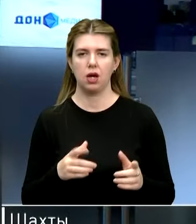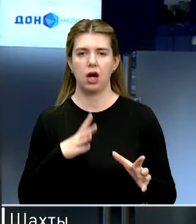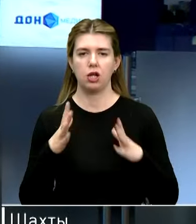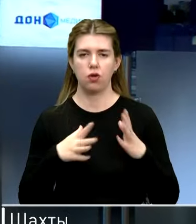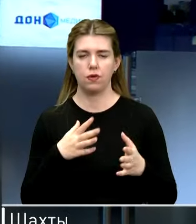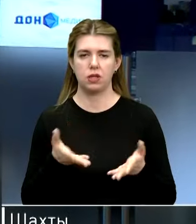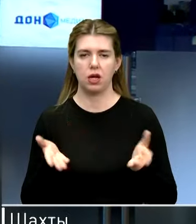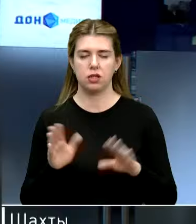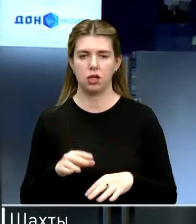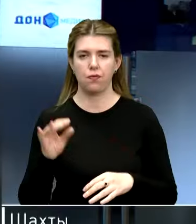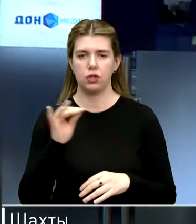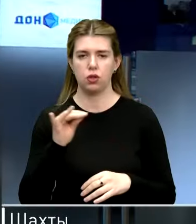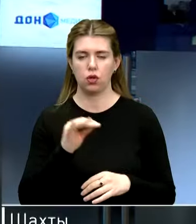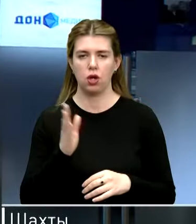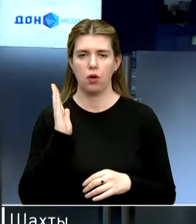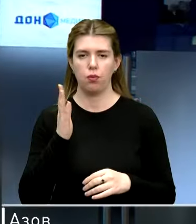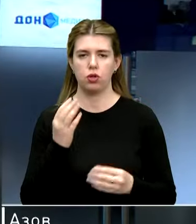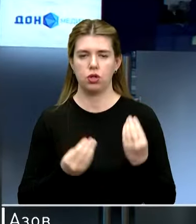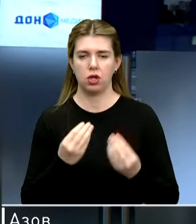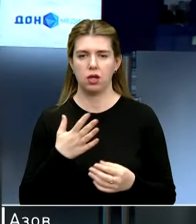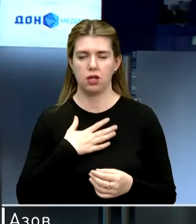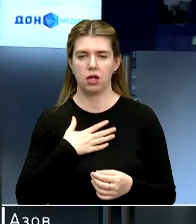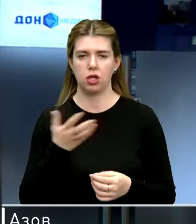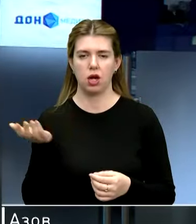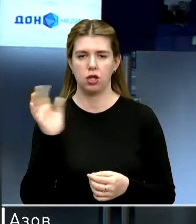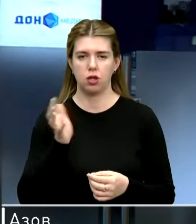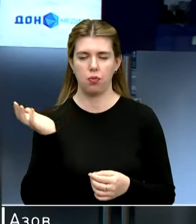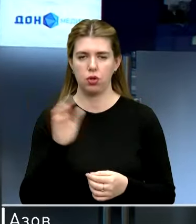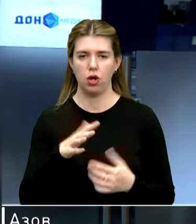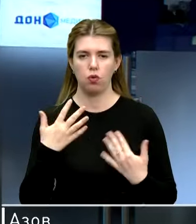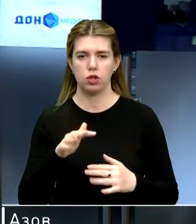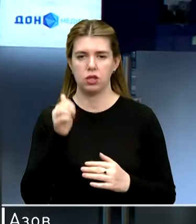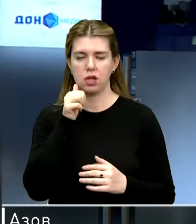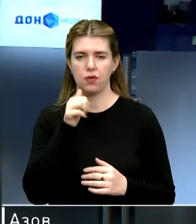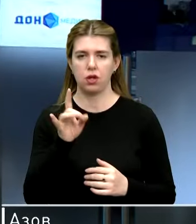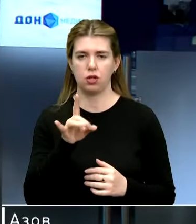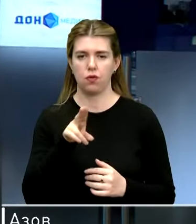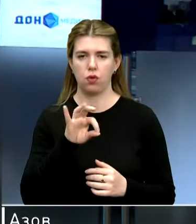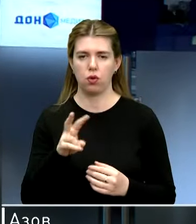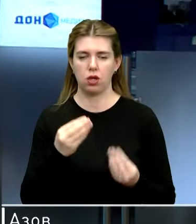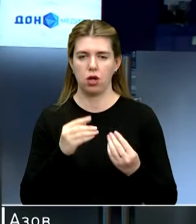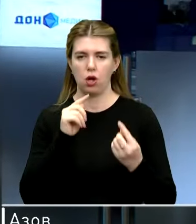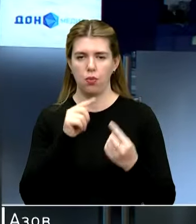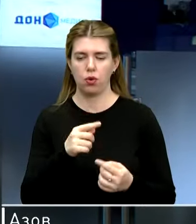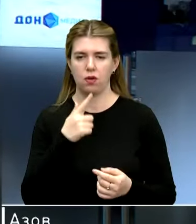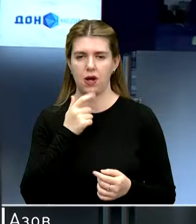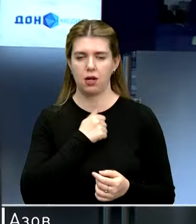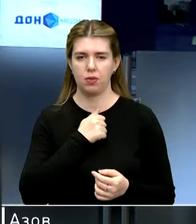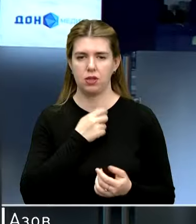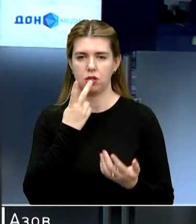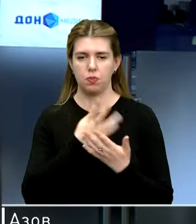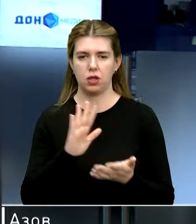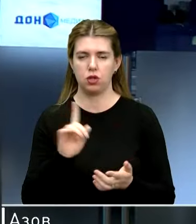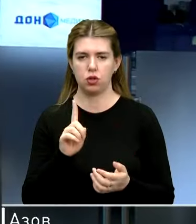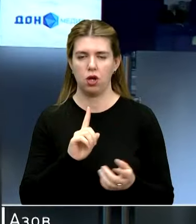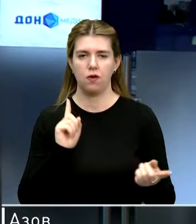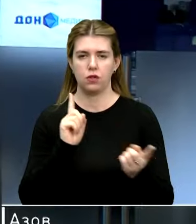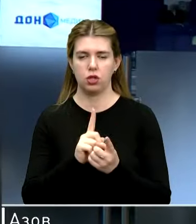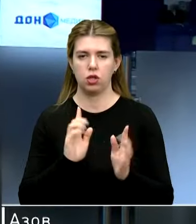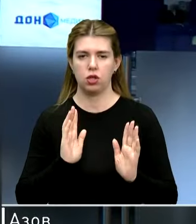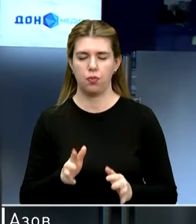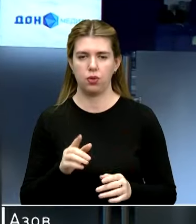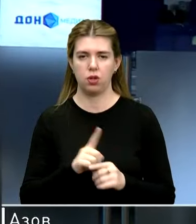Готовятся оставить в истории предстоящий матч наши гандболистки. Уже завтра Ростов-Дон сыграет против ЦСКА. Несмотря на то, что